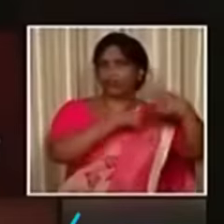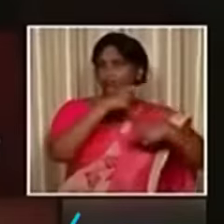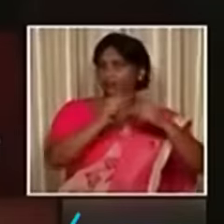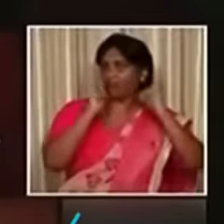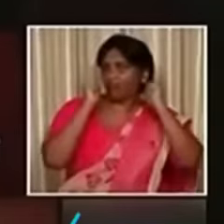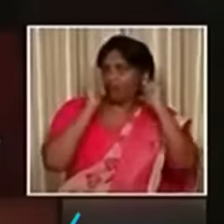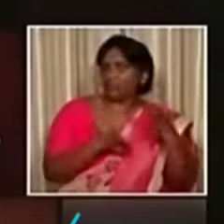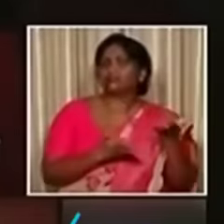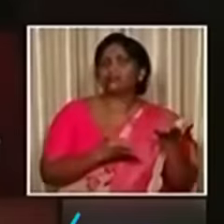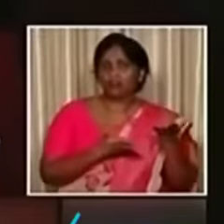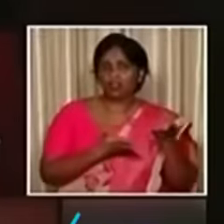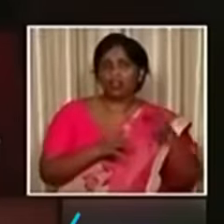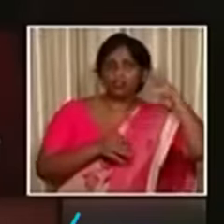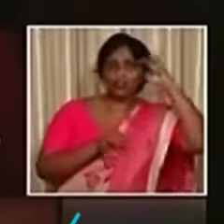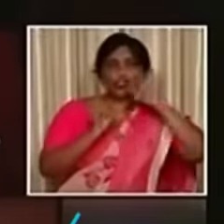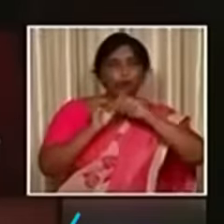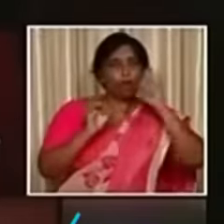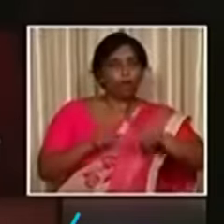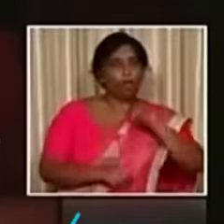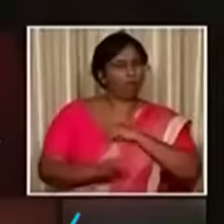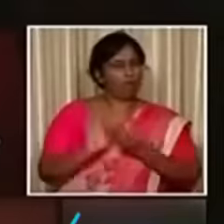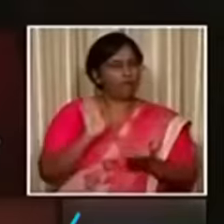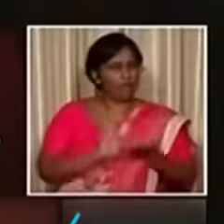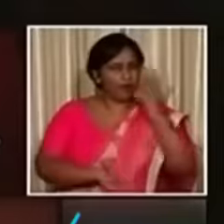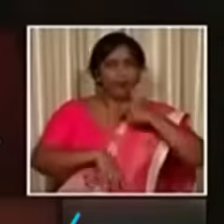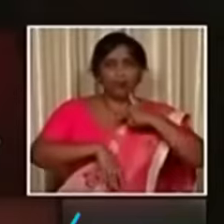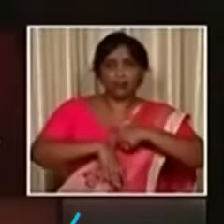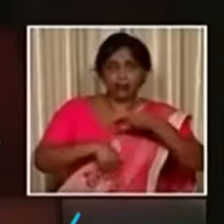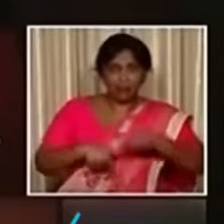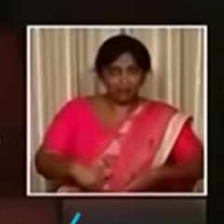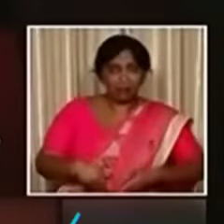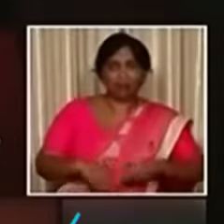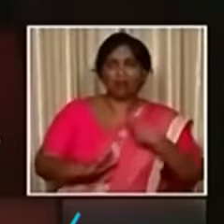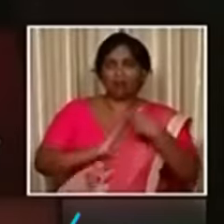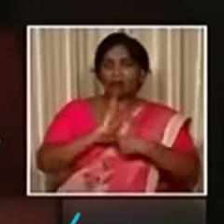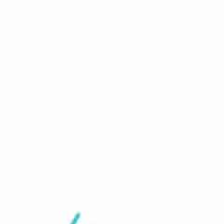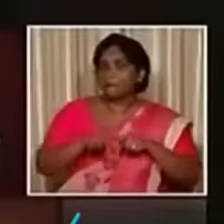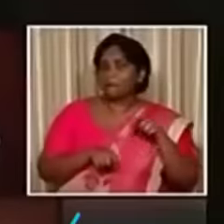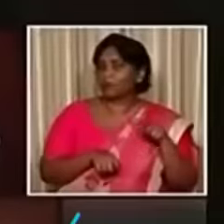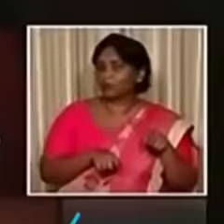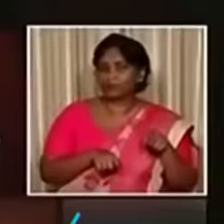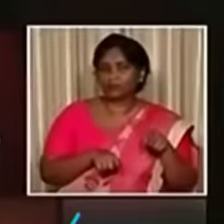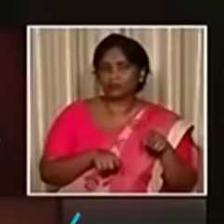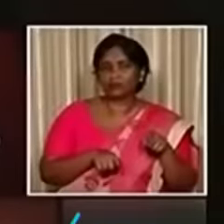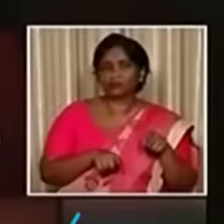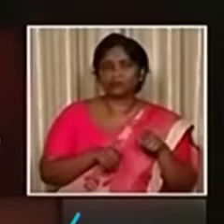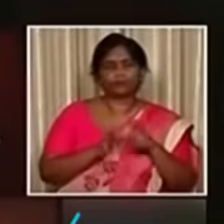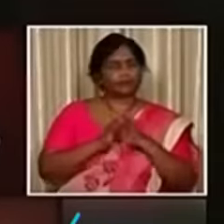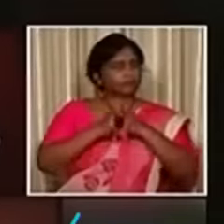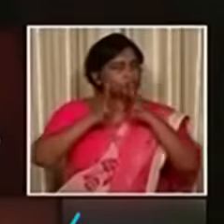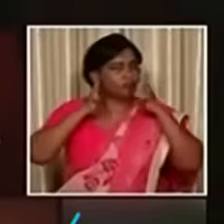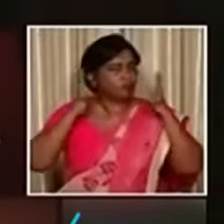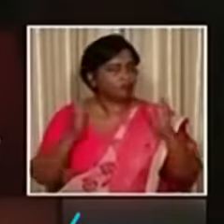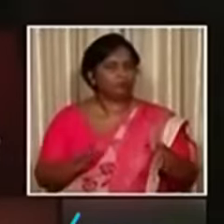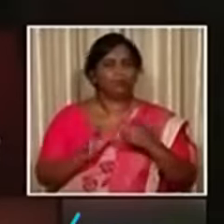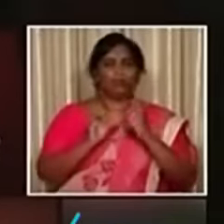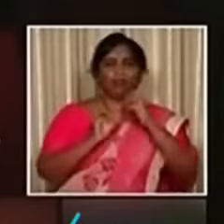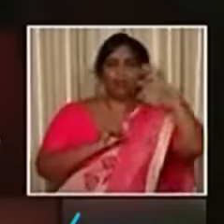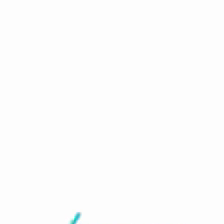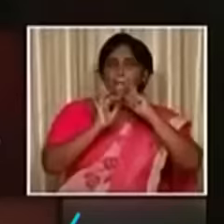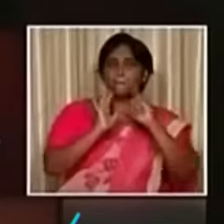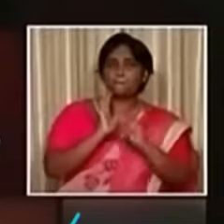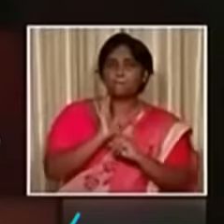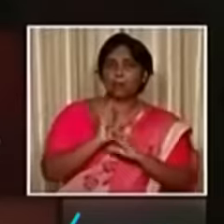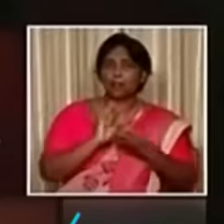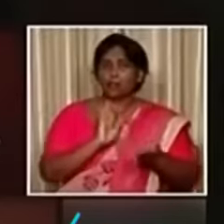මණ්ඩලයට අධික ලාභයක් ලැබෙන මොහොතක ඇයි මේ රටේ ජනතාවට ඉතා විශාල විදුලි බිල වැඩි කිරීමක් සිදු